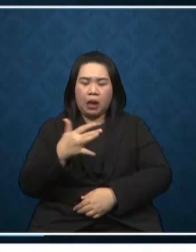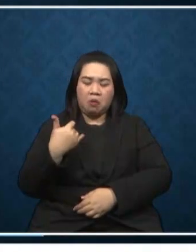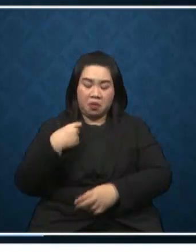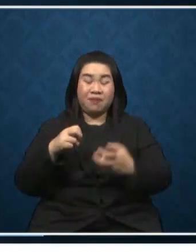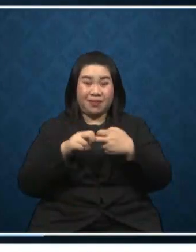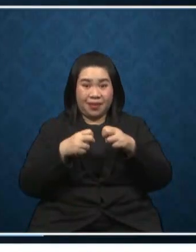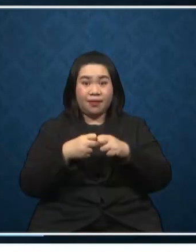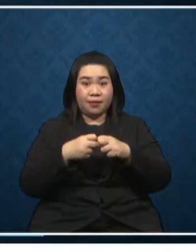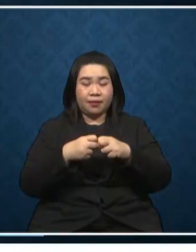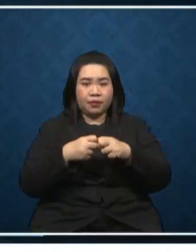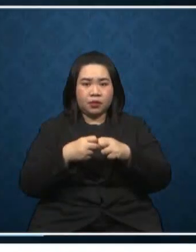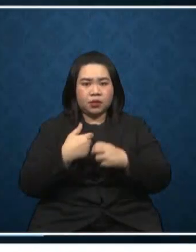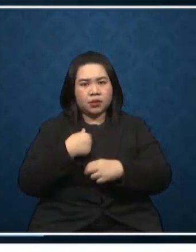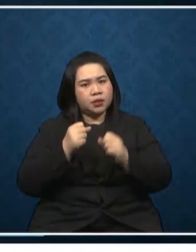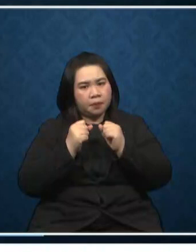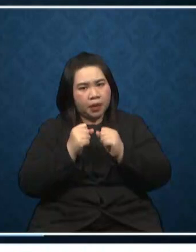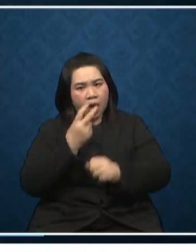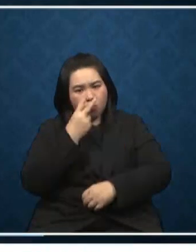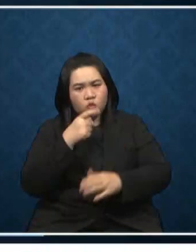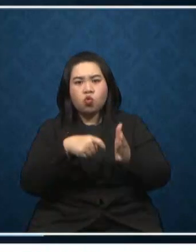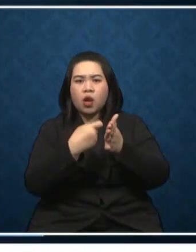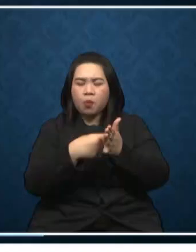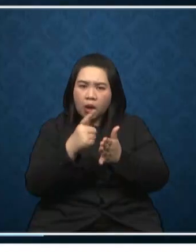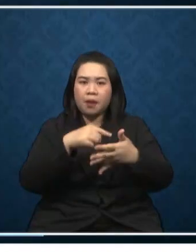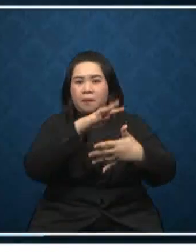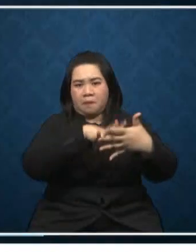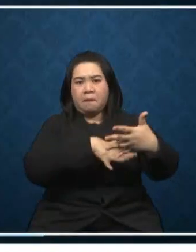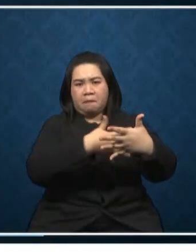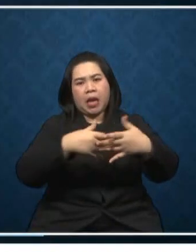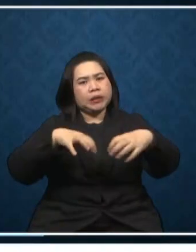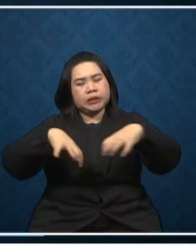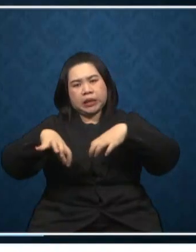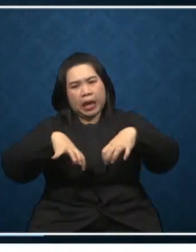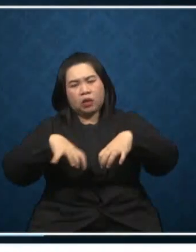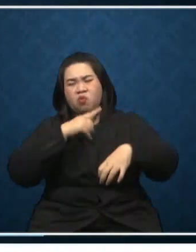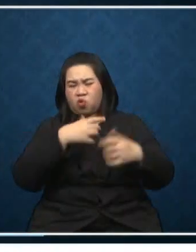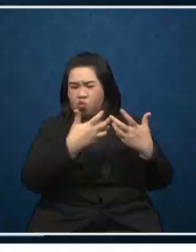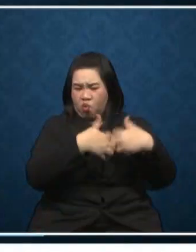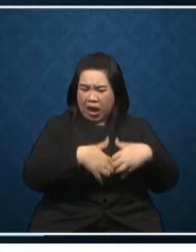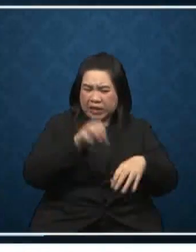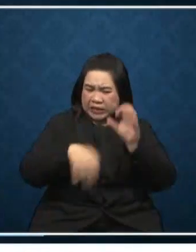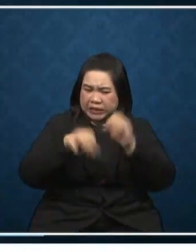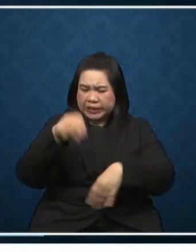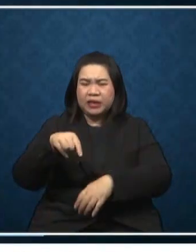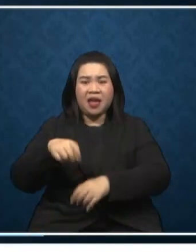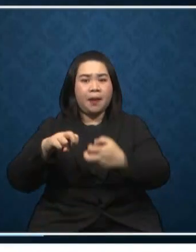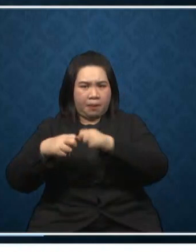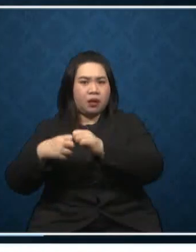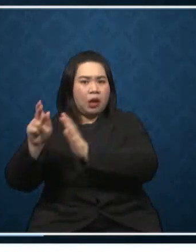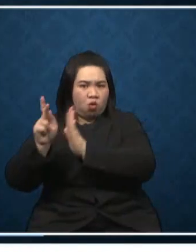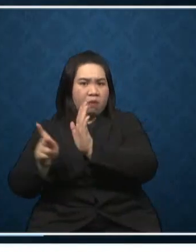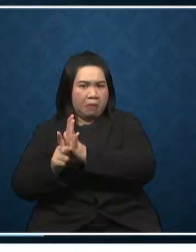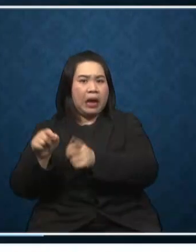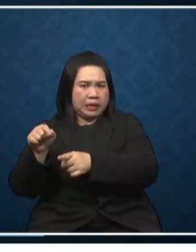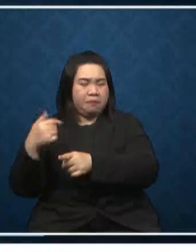เป็ปัญหา และเราก็หาสาเหตุอันหนงคอด้นิโบายการจดการก tops Aunt Sเป็ปัหาหนึ่งด้านกฎหมายที่เกี่วข้อง